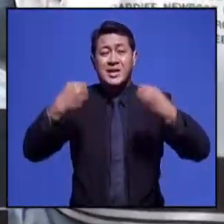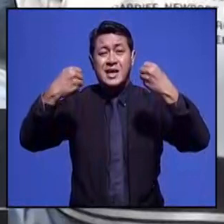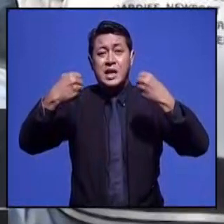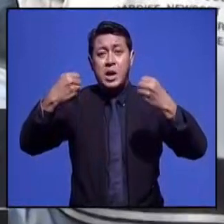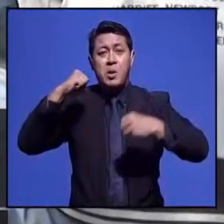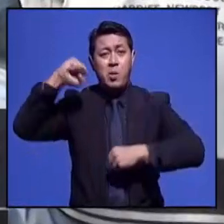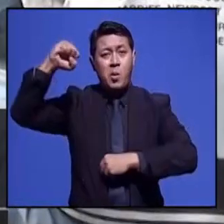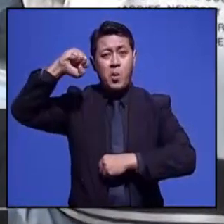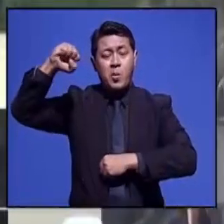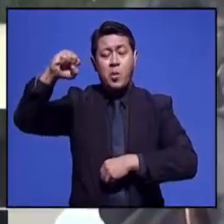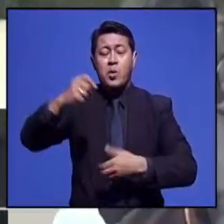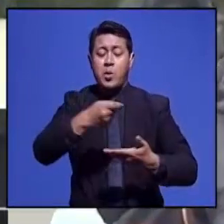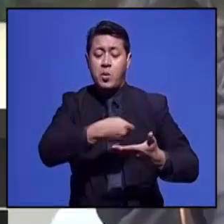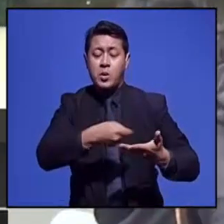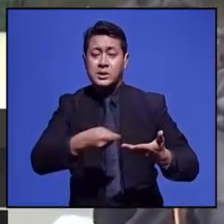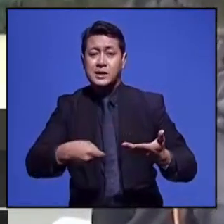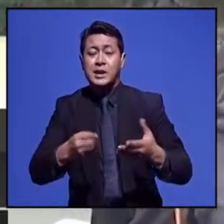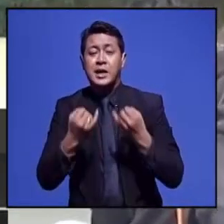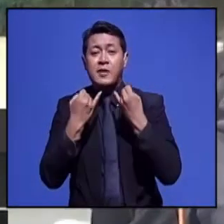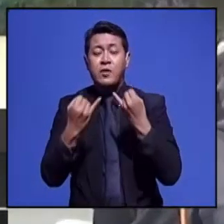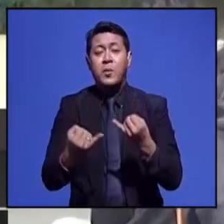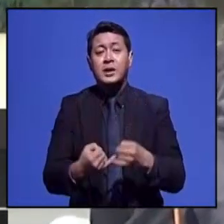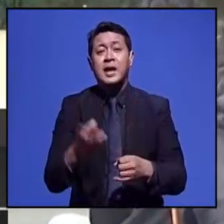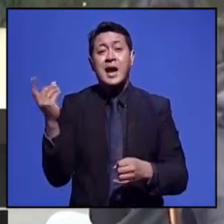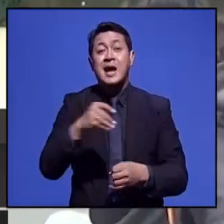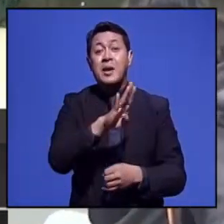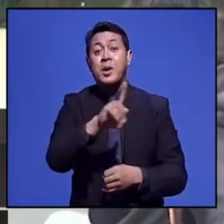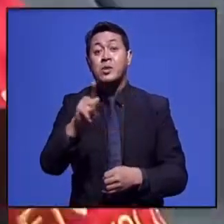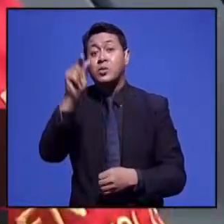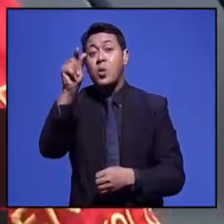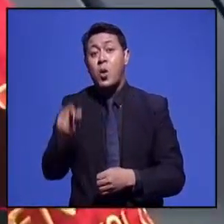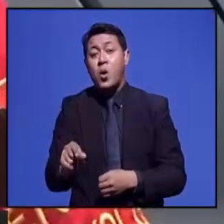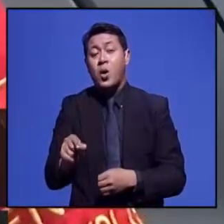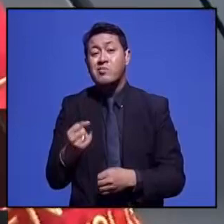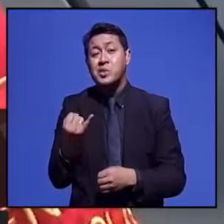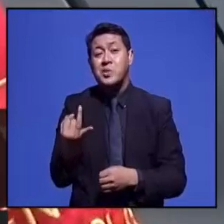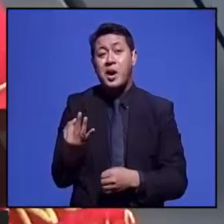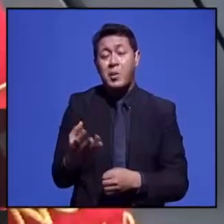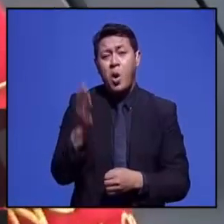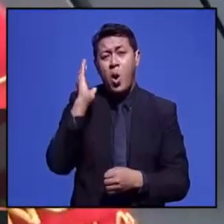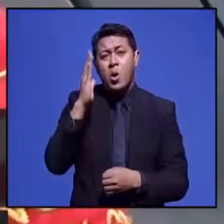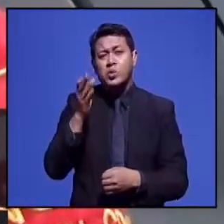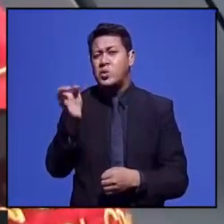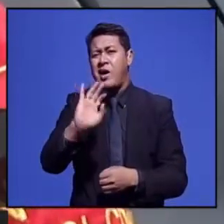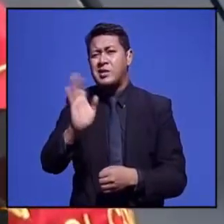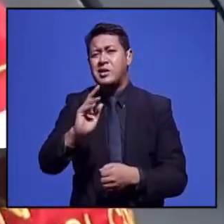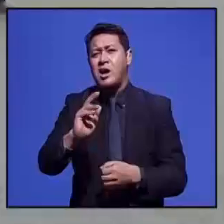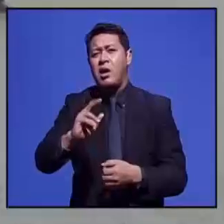rasa. Dari pendataan polisi didapat informasi dari 41 orang yang ditangkap, beberapa di antaranya sudah tidak